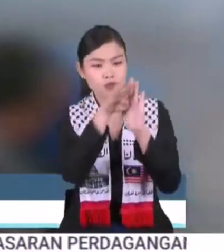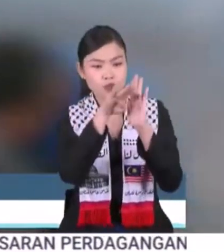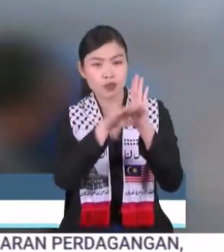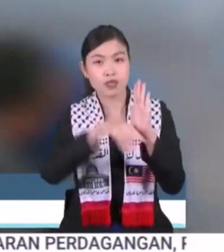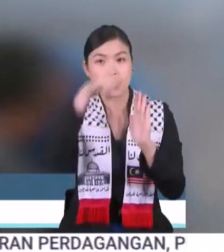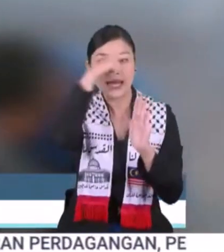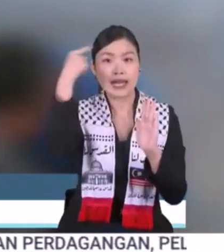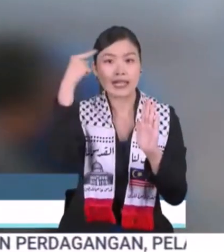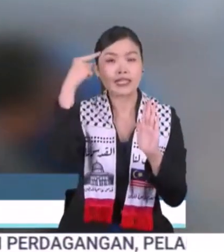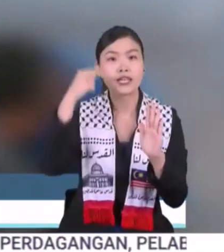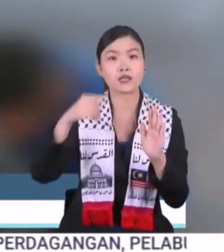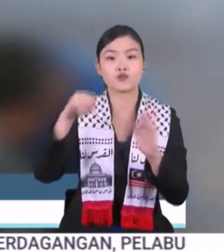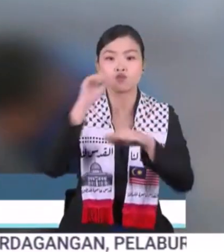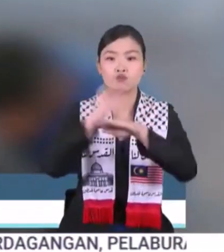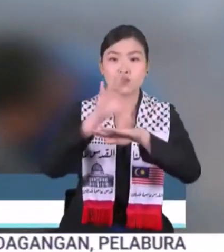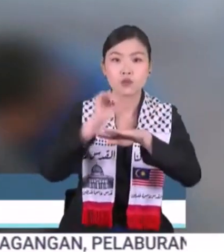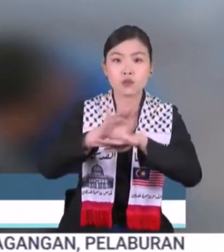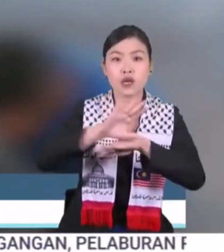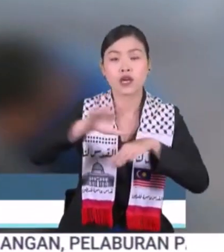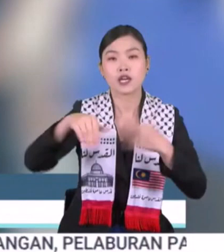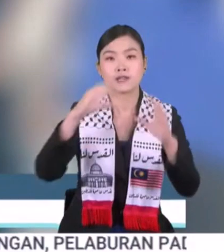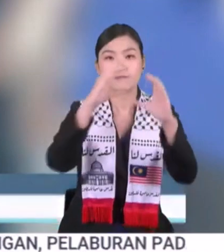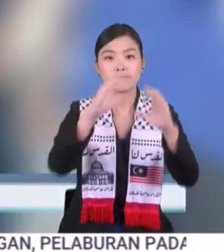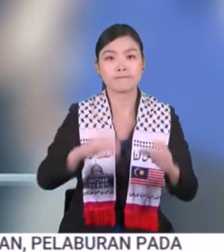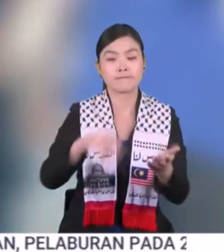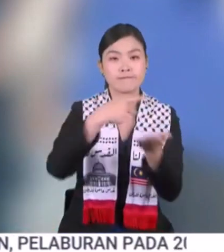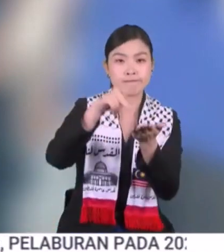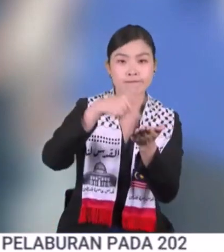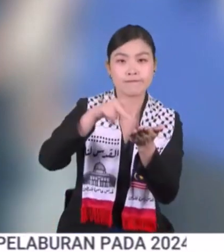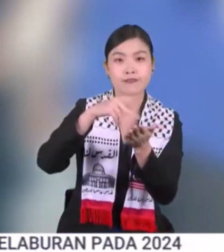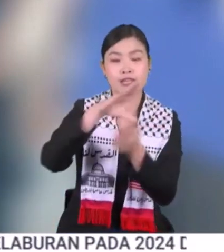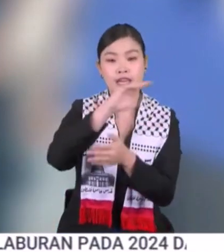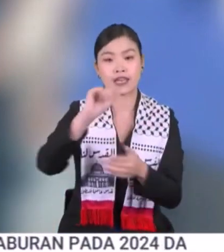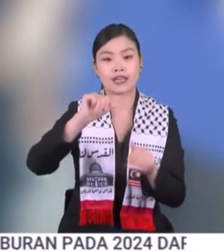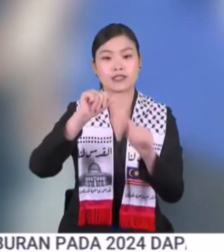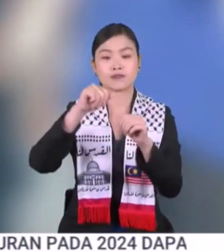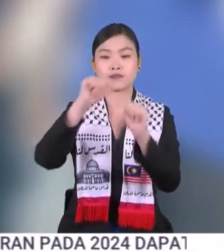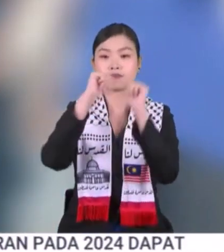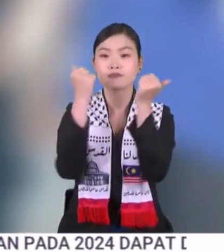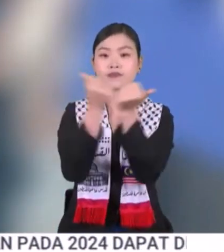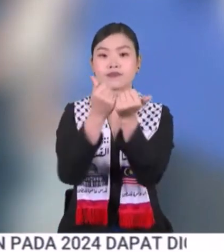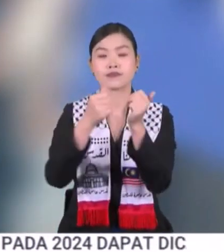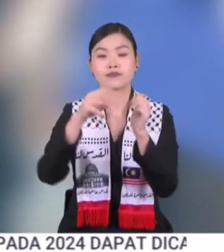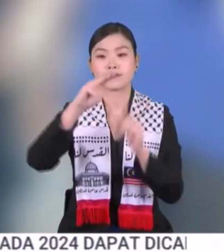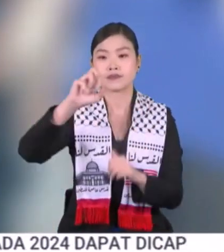runding cara pembayaran pembiayaan Mara serta pameran agensi Mara